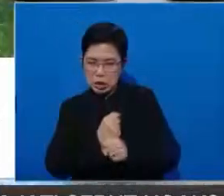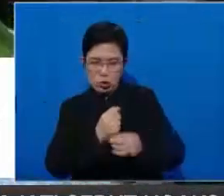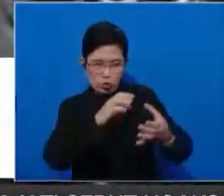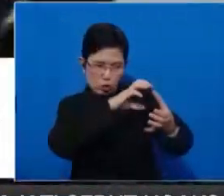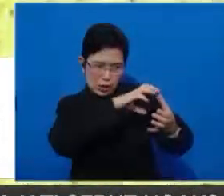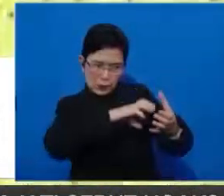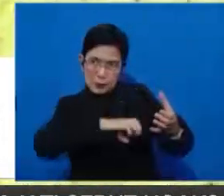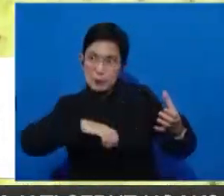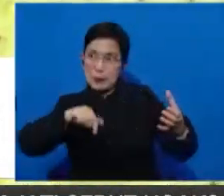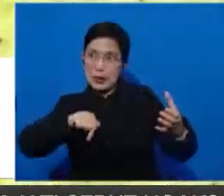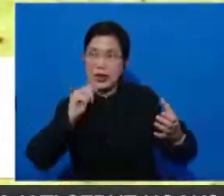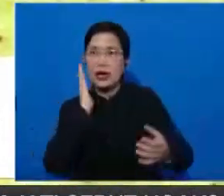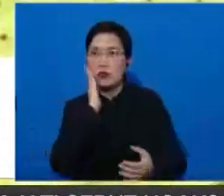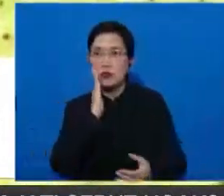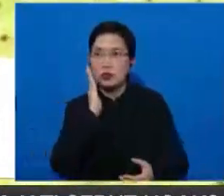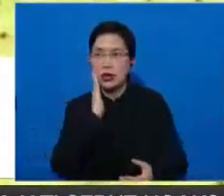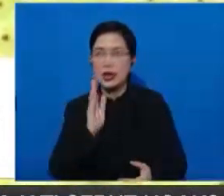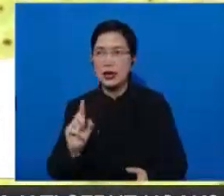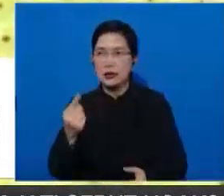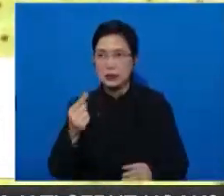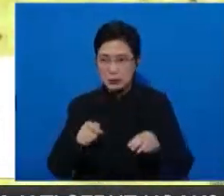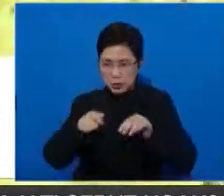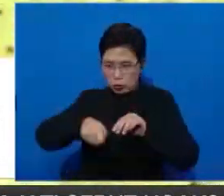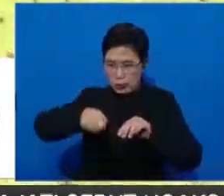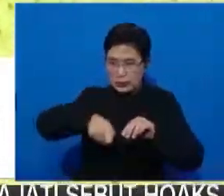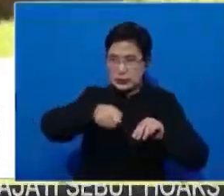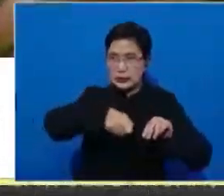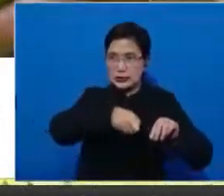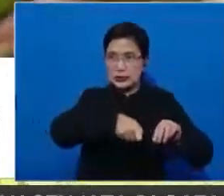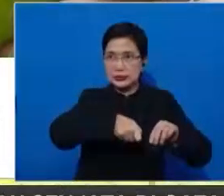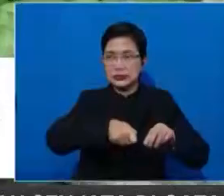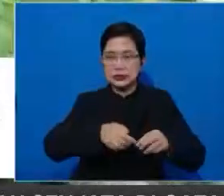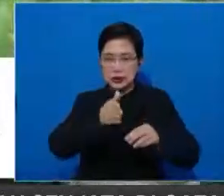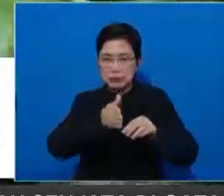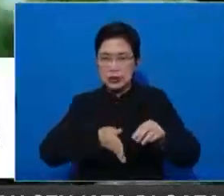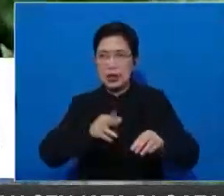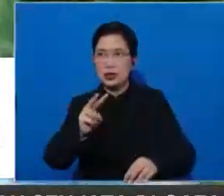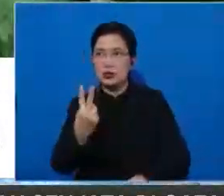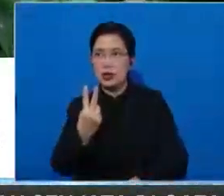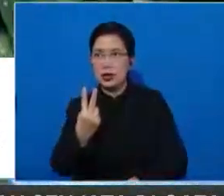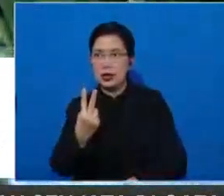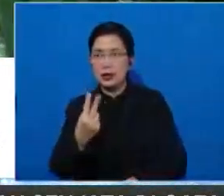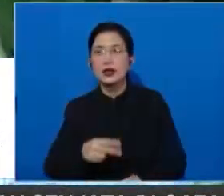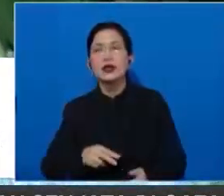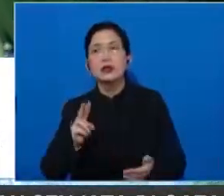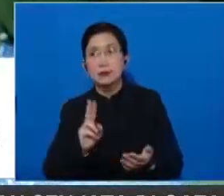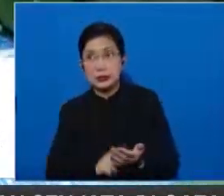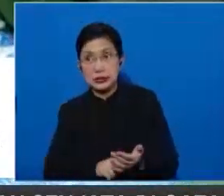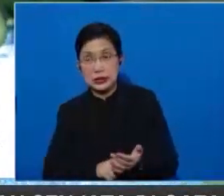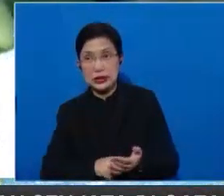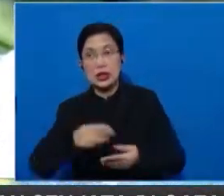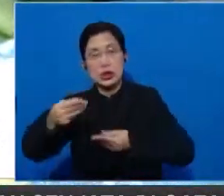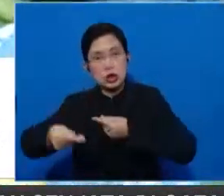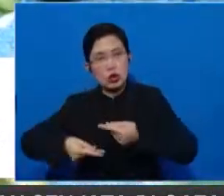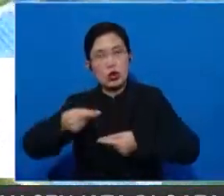harinya. Pertama-tama, kupas kulit pepaya dan belah pepaya menjadi dua. Pastikan pepaya yang akan diolah